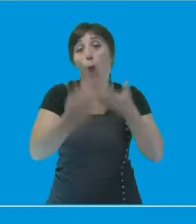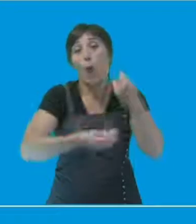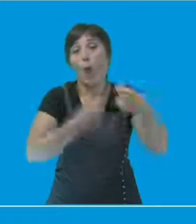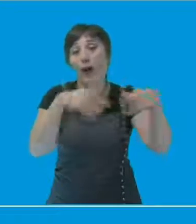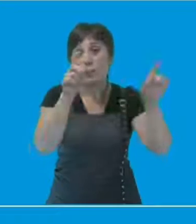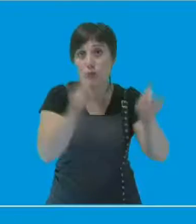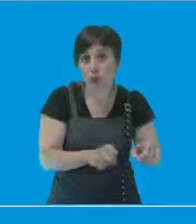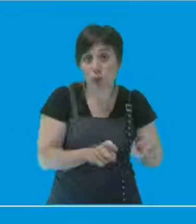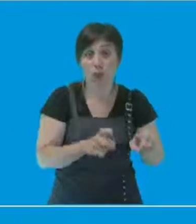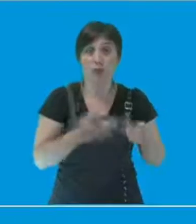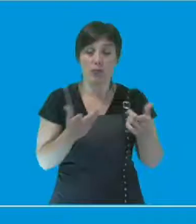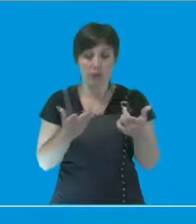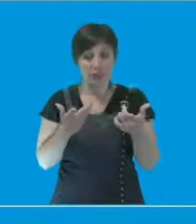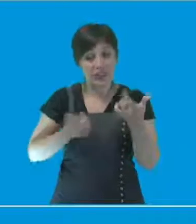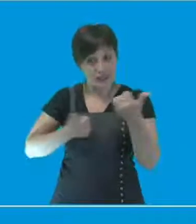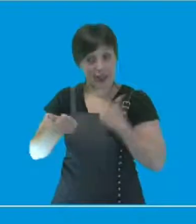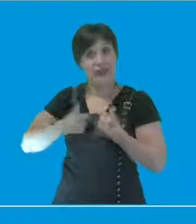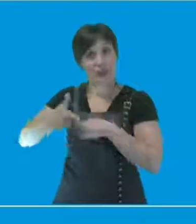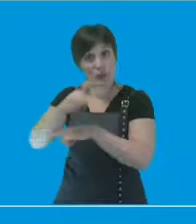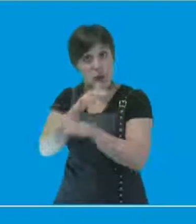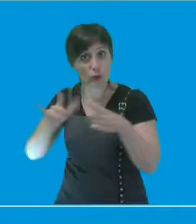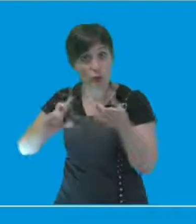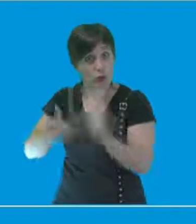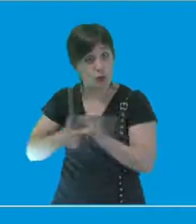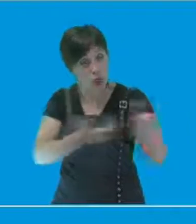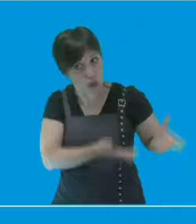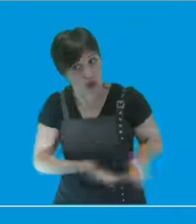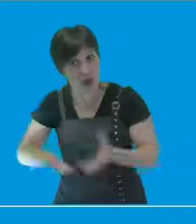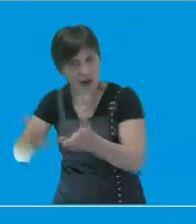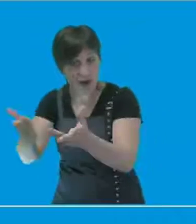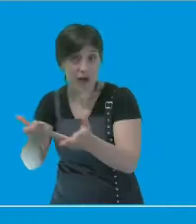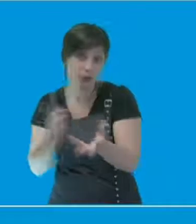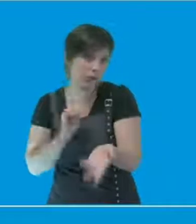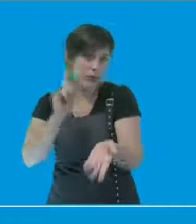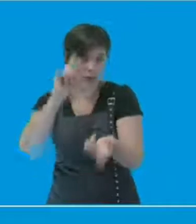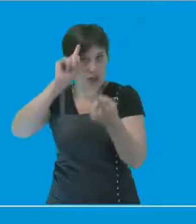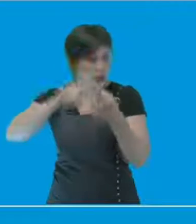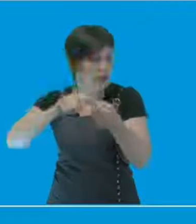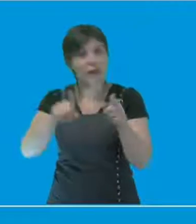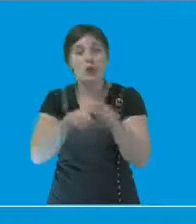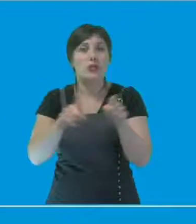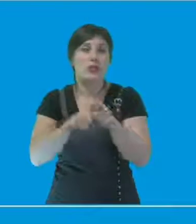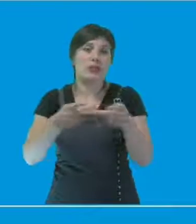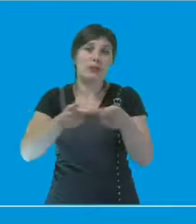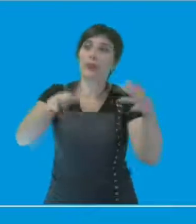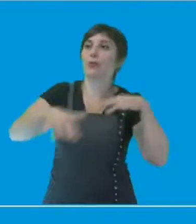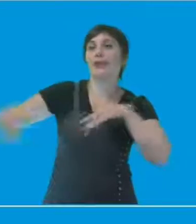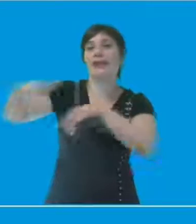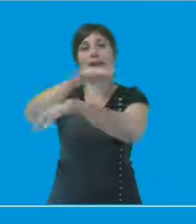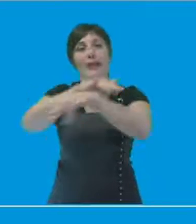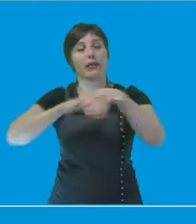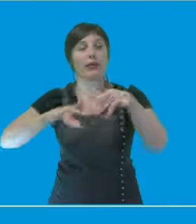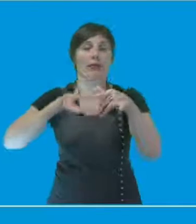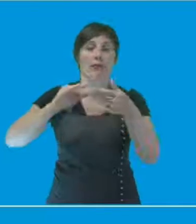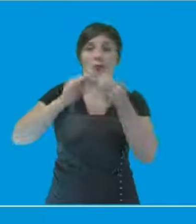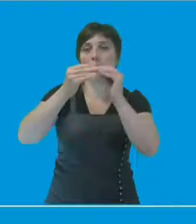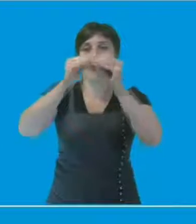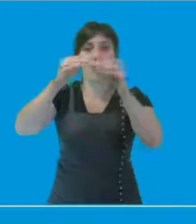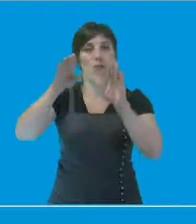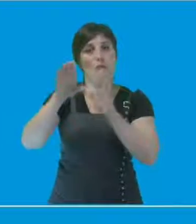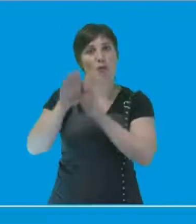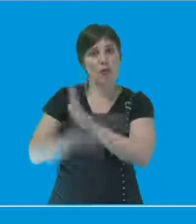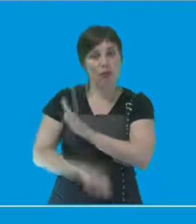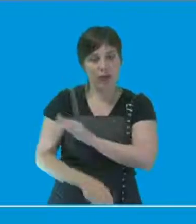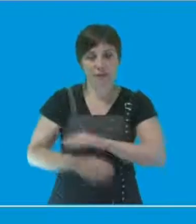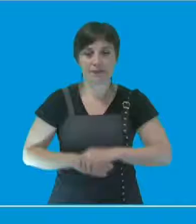et aux services sociaux, mais aussi à réduire les nuisances dans l'espace public. Nous vous proposons donc d'ajouter un point 4